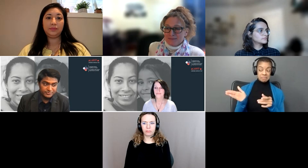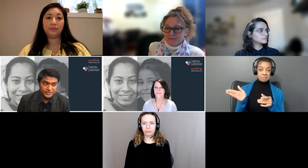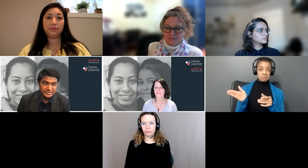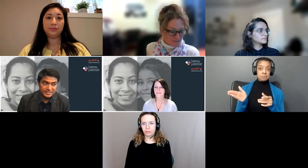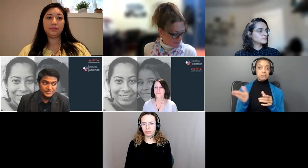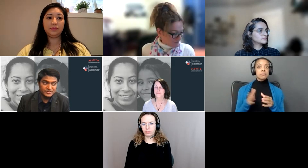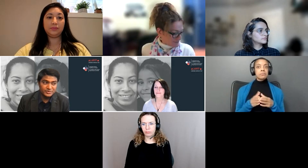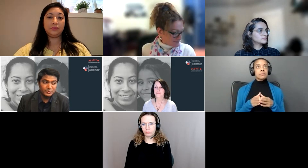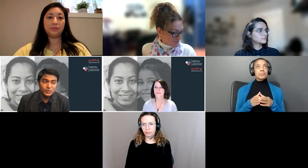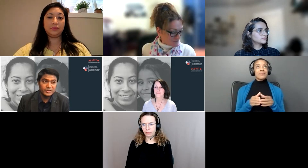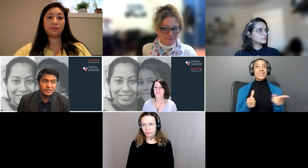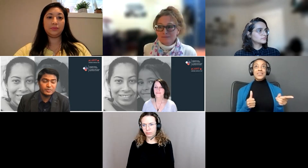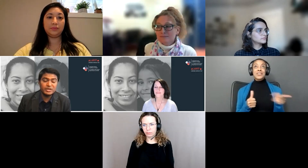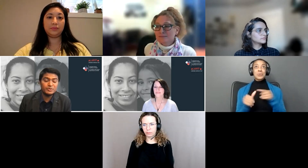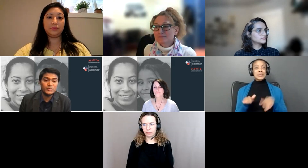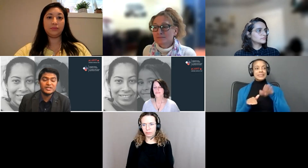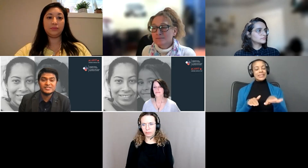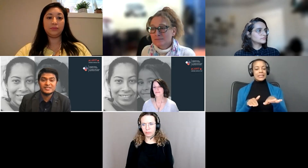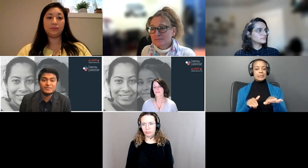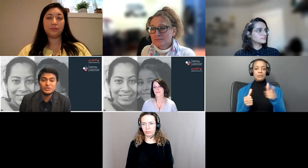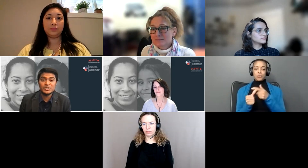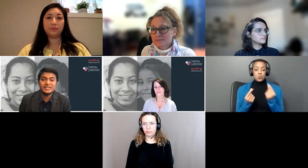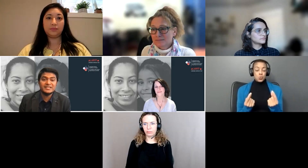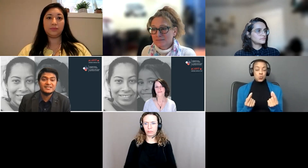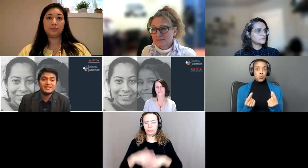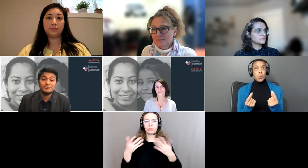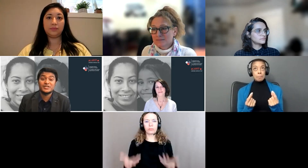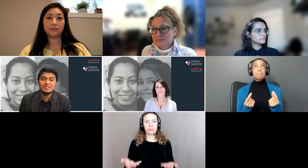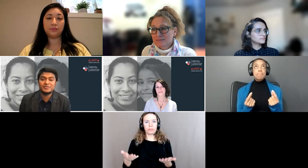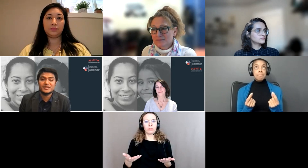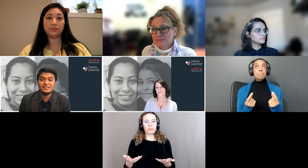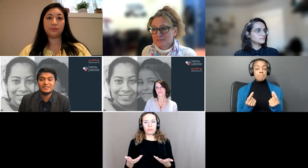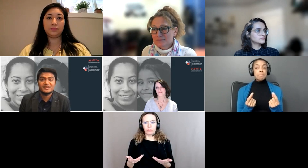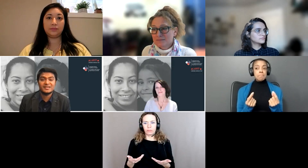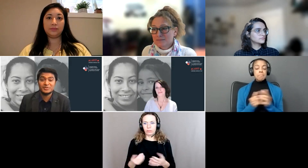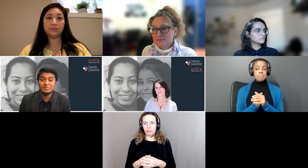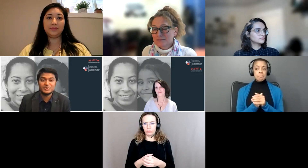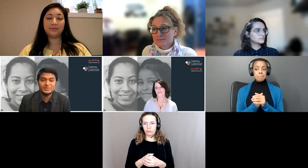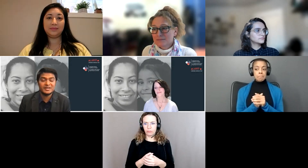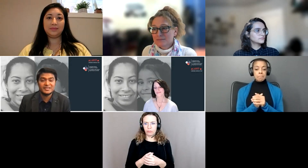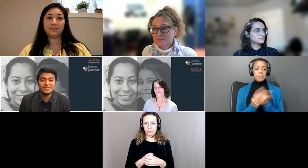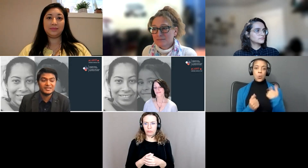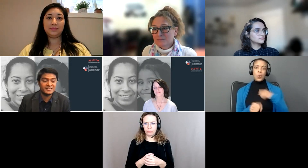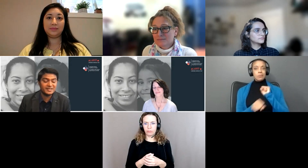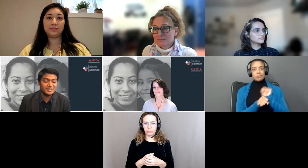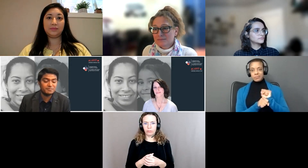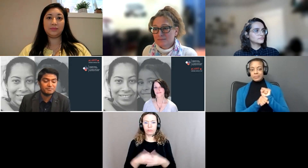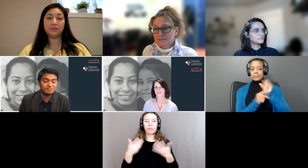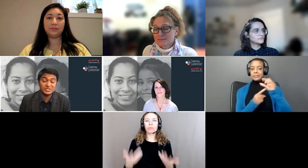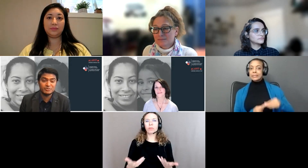Si je dis au personnel, on a travaillé pour des gens